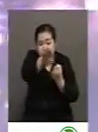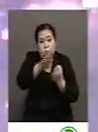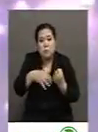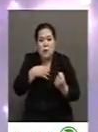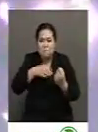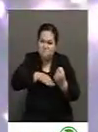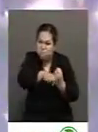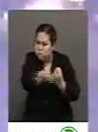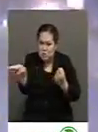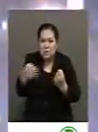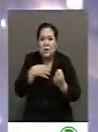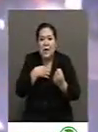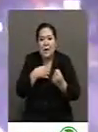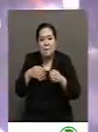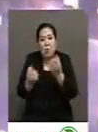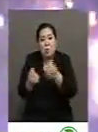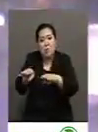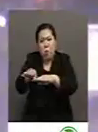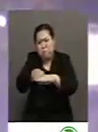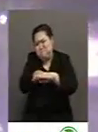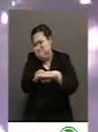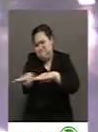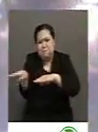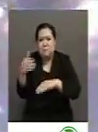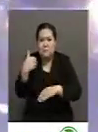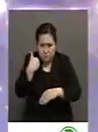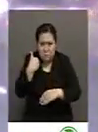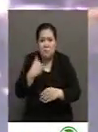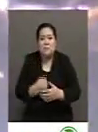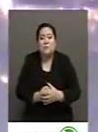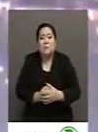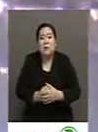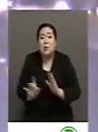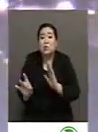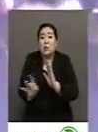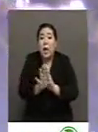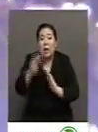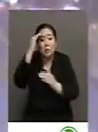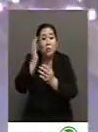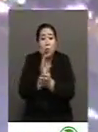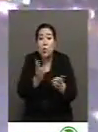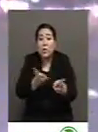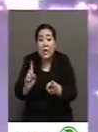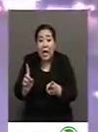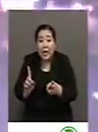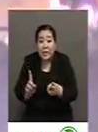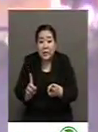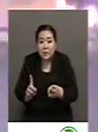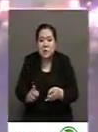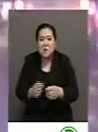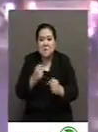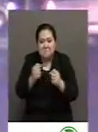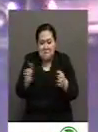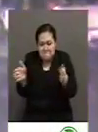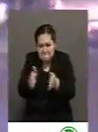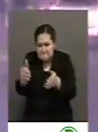ะวิ่งเข้าเลนขวาแล้วก็ไปเบียดเข้ากับรถคันอื่นๆอีกหลายคันค่ะสุดท้ายตำรวจใช้วิธีการคือต้องบีบช่องท